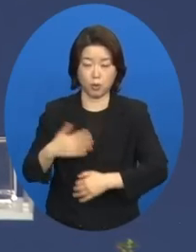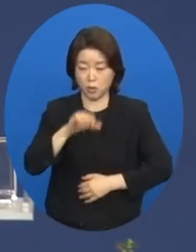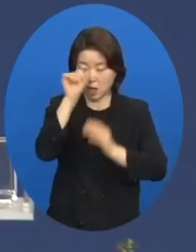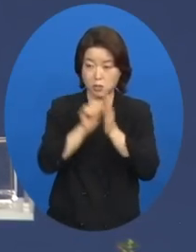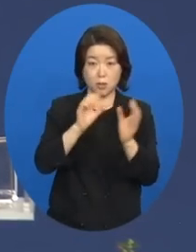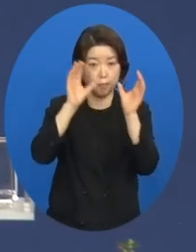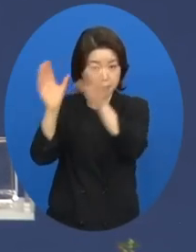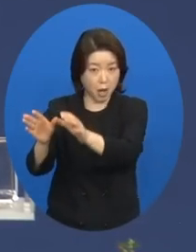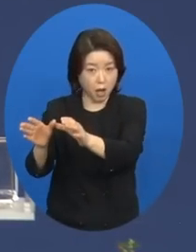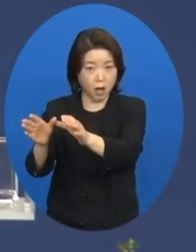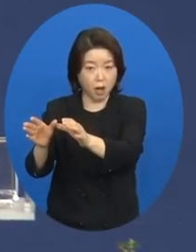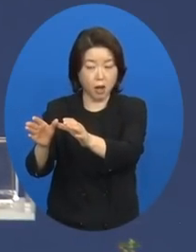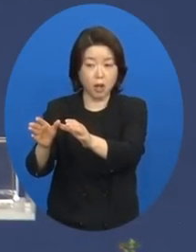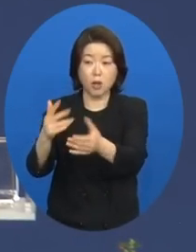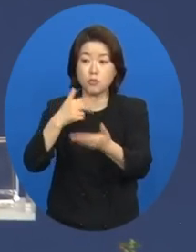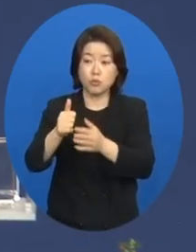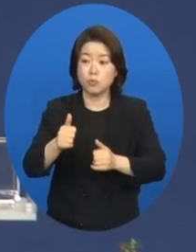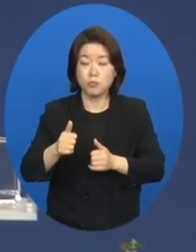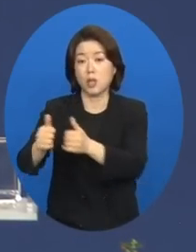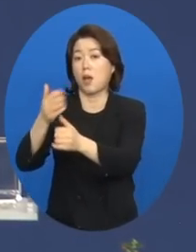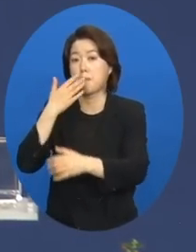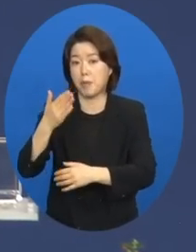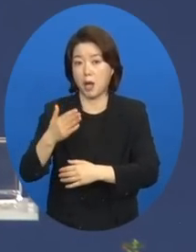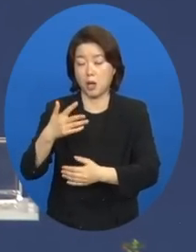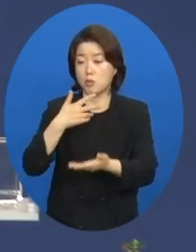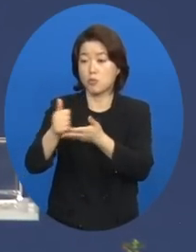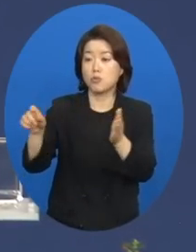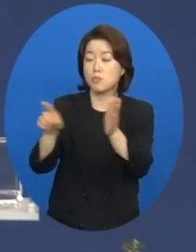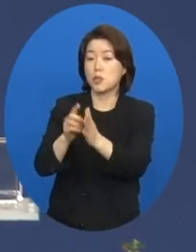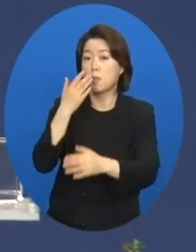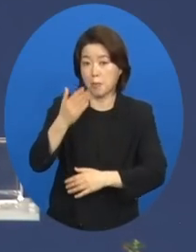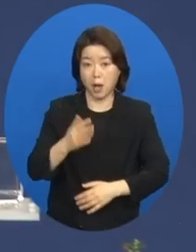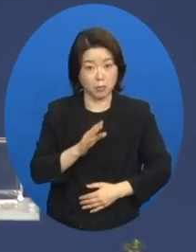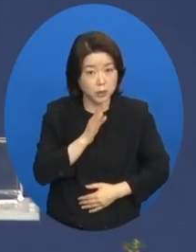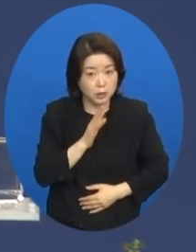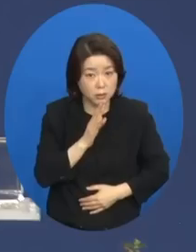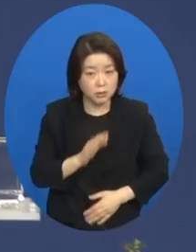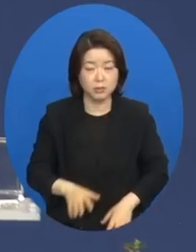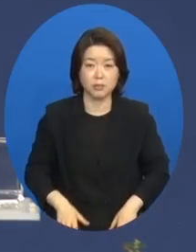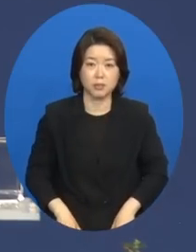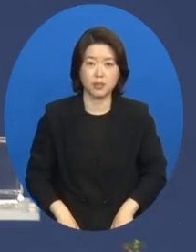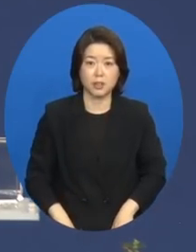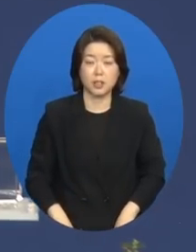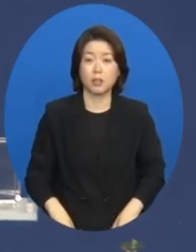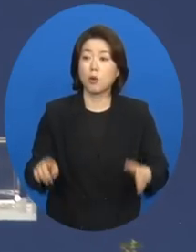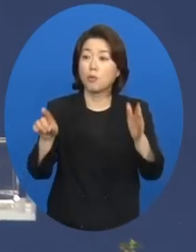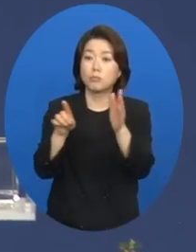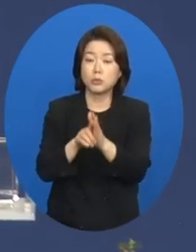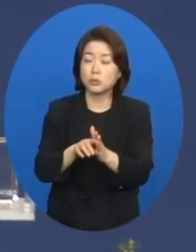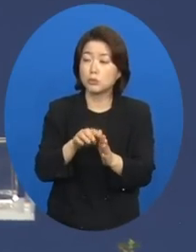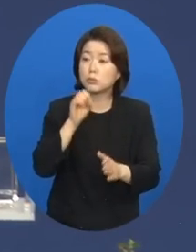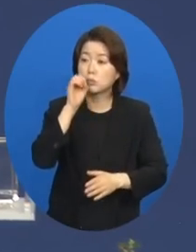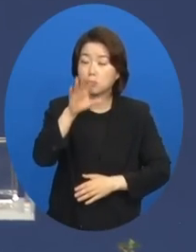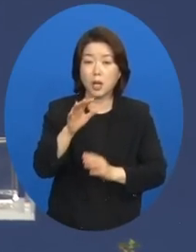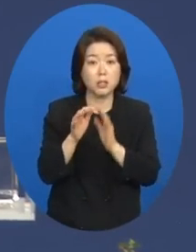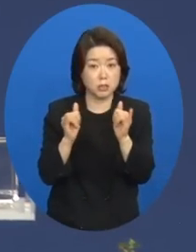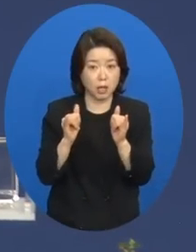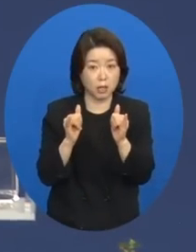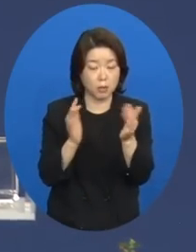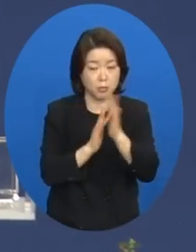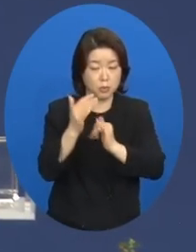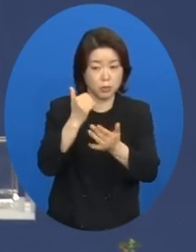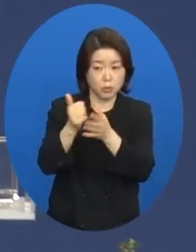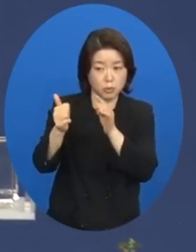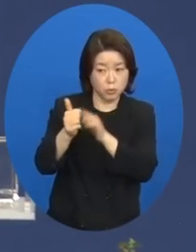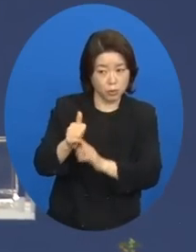인생을 걸고 그분이 가자는 대로 가고 그분을 믿으라는 대로 믿을 수 있을 거 아닙니까? 그런데 믿는다고 말하는 사람이 예수